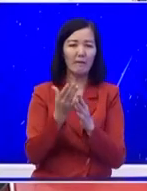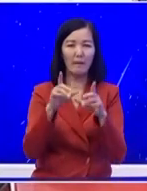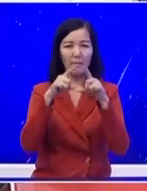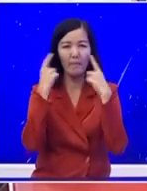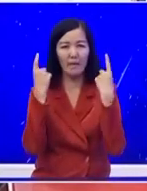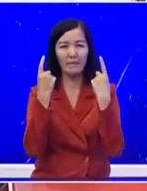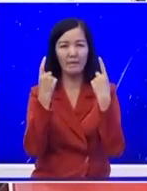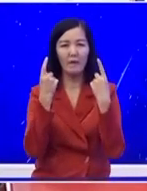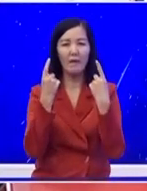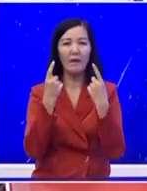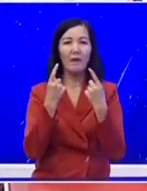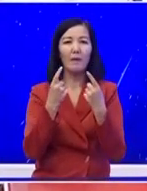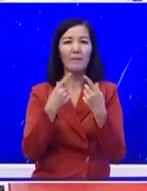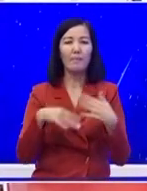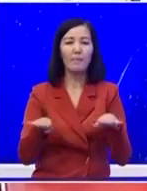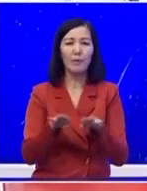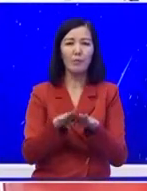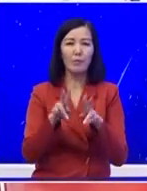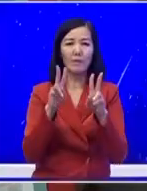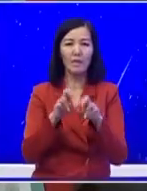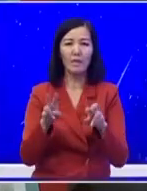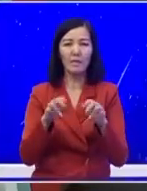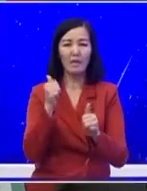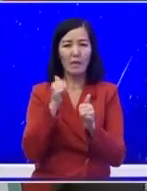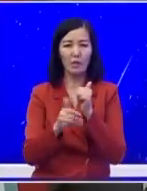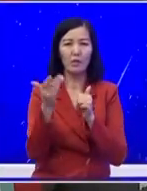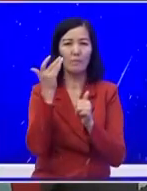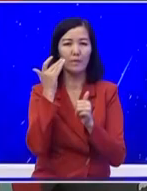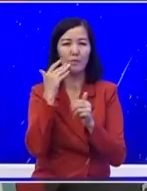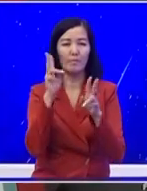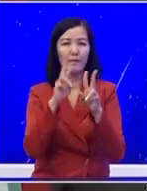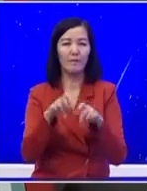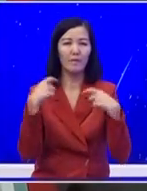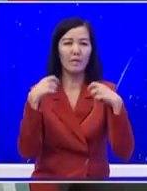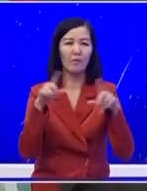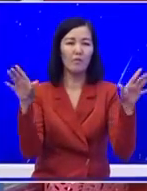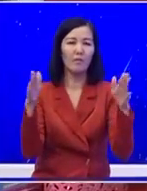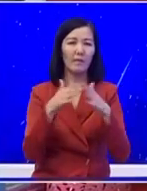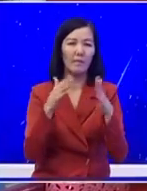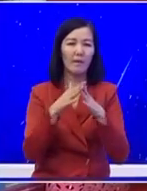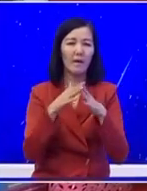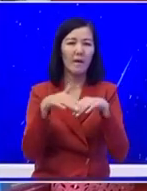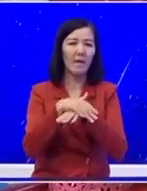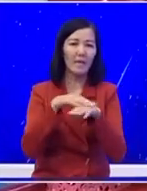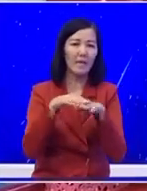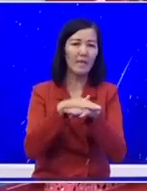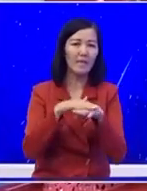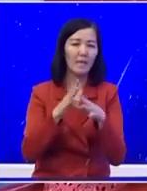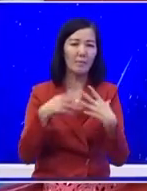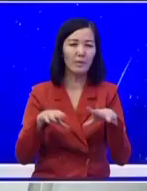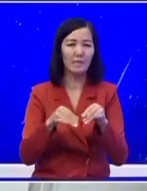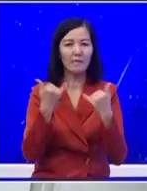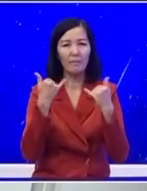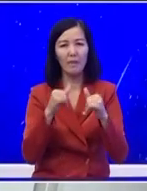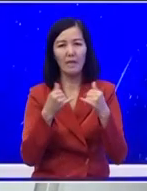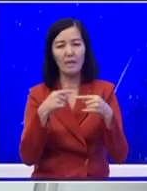отсутствием санитайзеров. Подобные рейды рабочая группа проводит постоянно. Проверяются торговые дома, открытые рынки, пункты общественного питания и